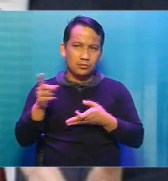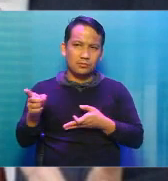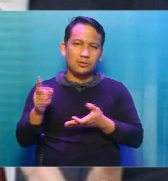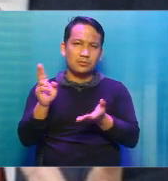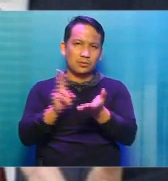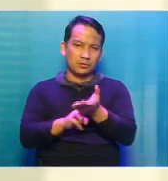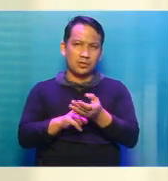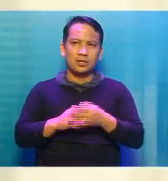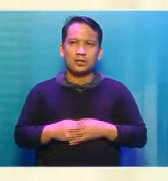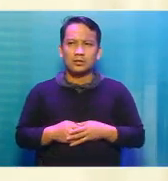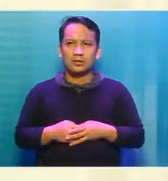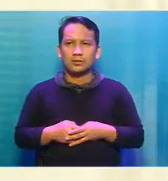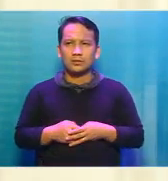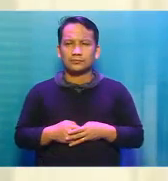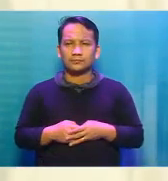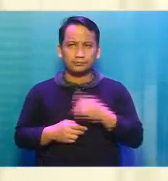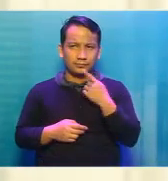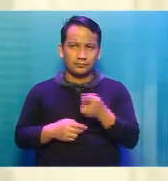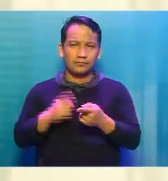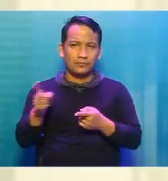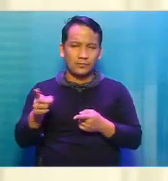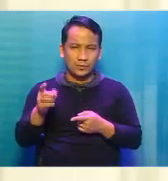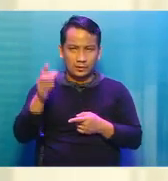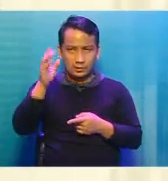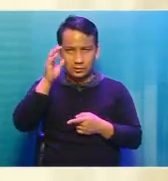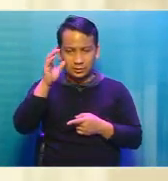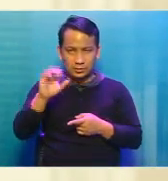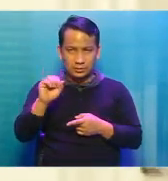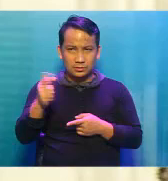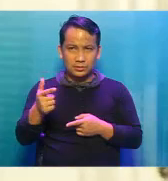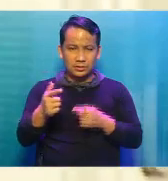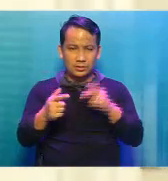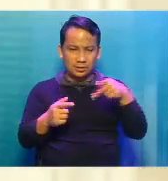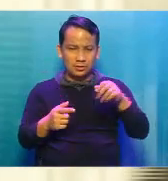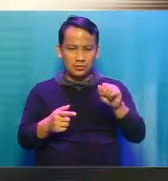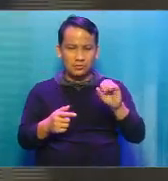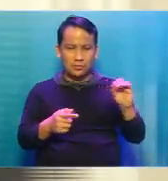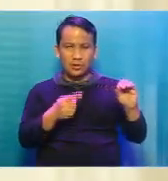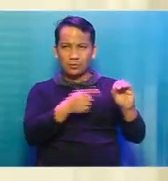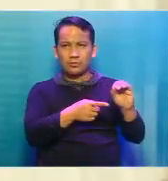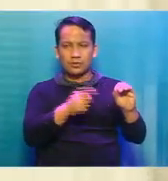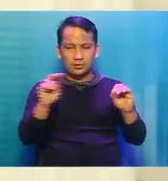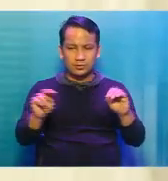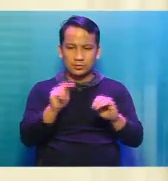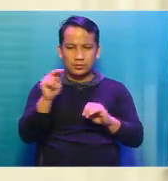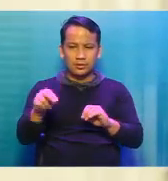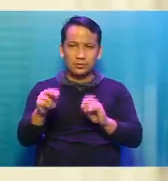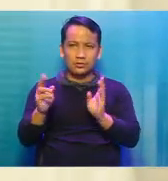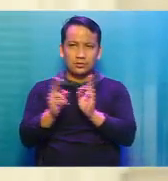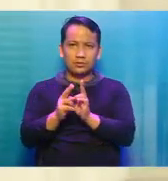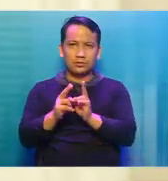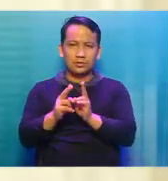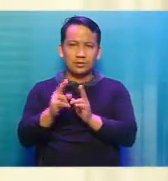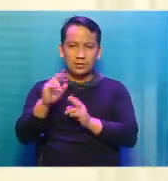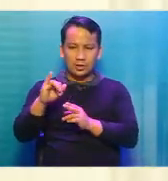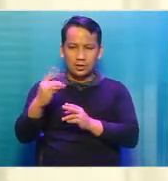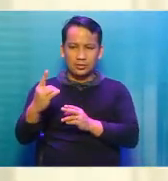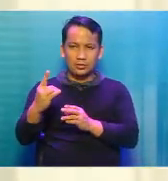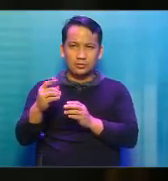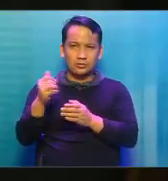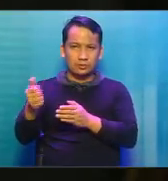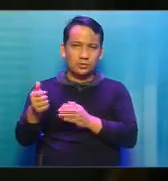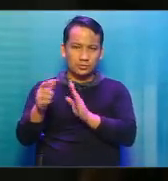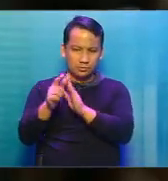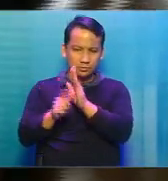ang pagpirma. Sinabi rin ni Calida na ang Public Attorney's Office na at ang National Commission for Indigenous Peoples ang